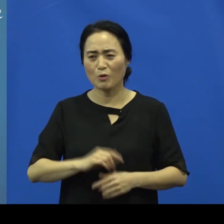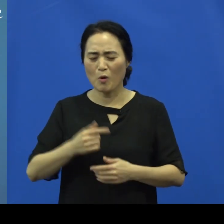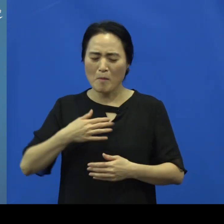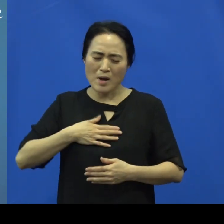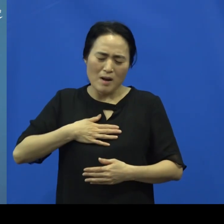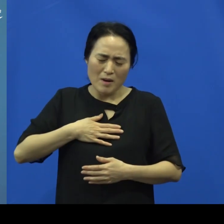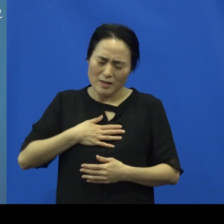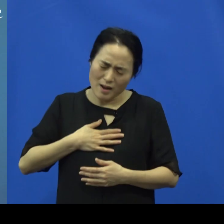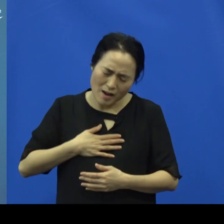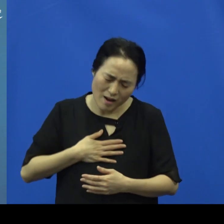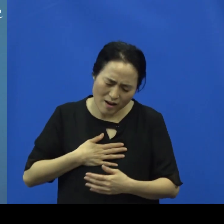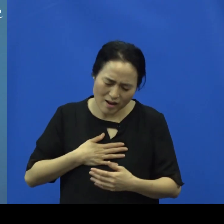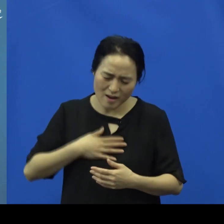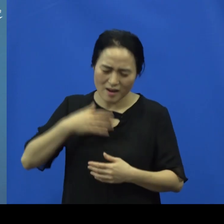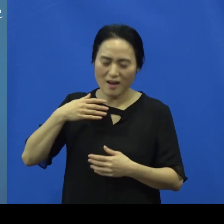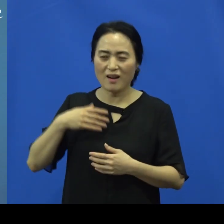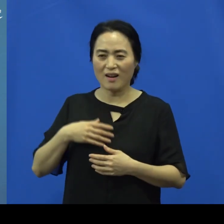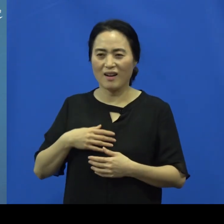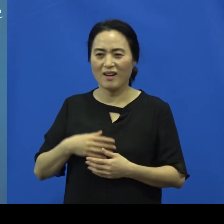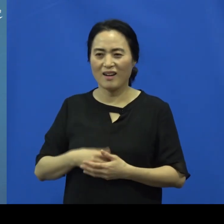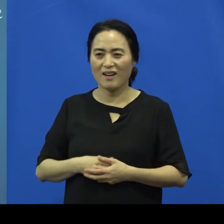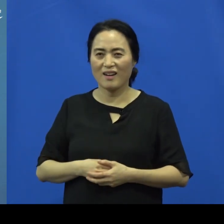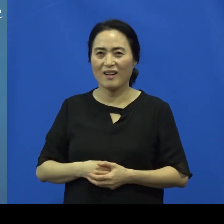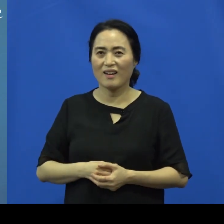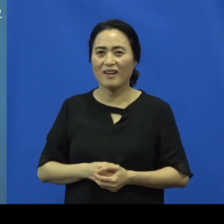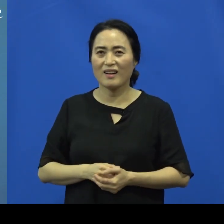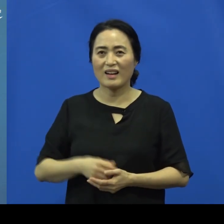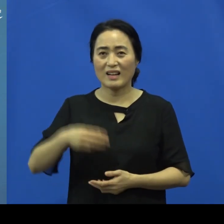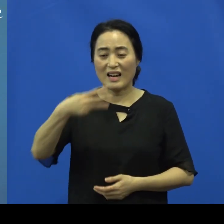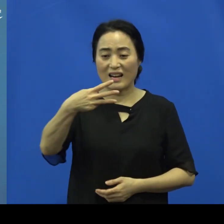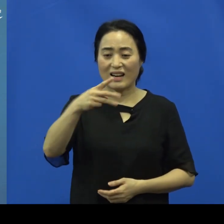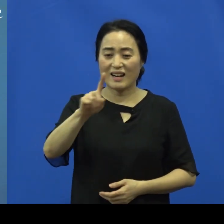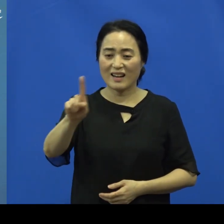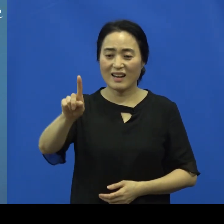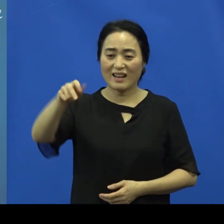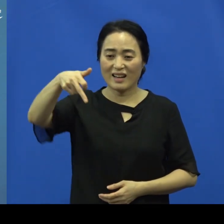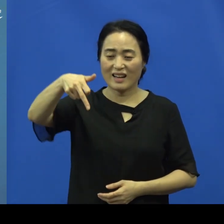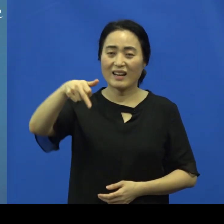긍휼에 해당하는 히브리어가 있어요. 히브리는 라카밈이라는 단어예요.